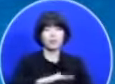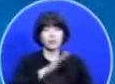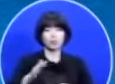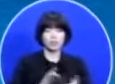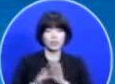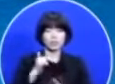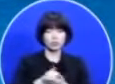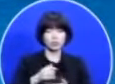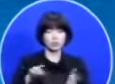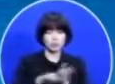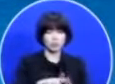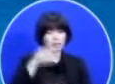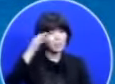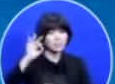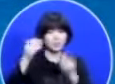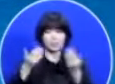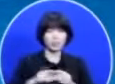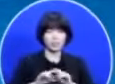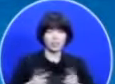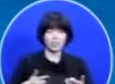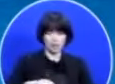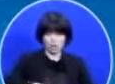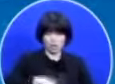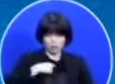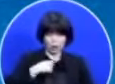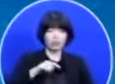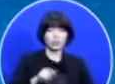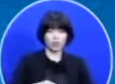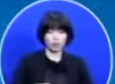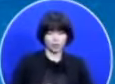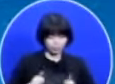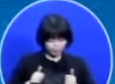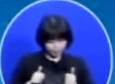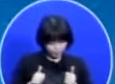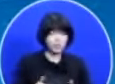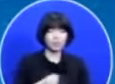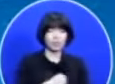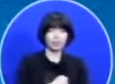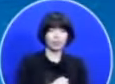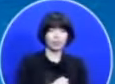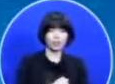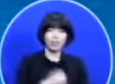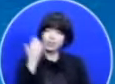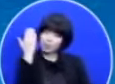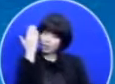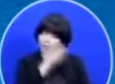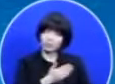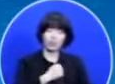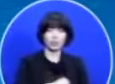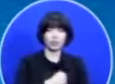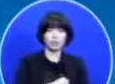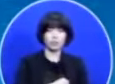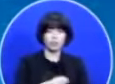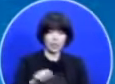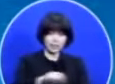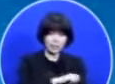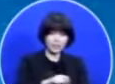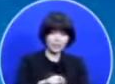인정 받는 것이 아니고 정직한 점 성실한 점 정결한 점 특히